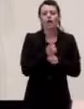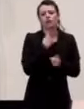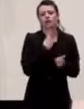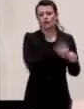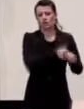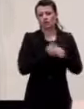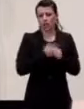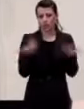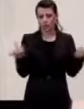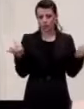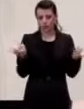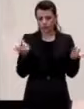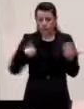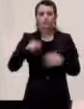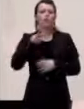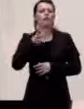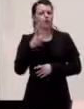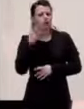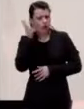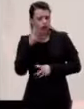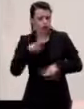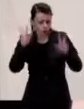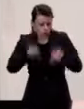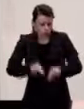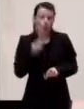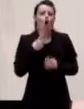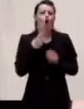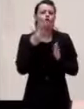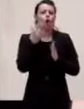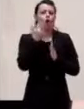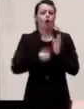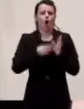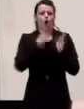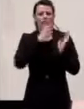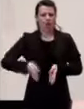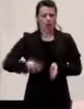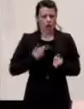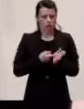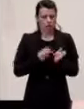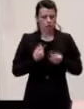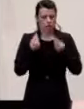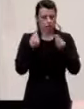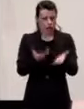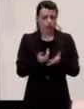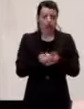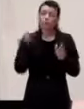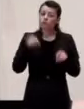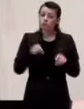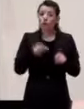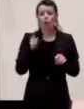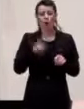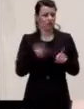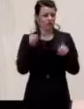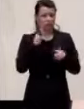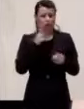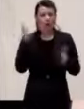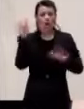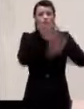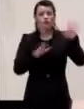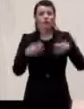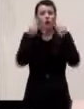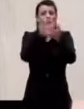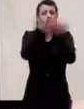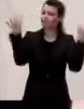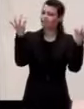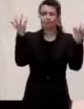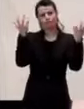Il 23 marzo, facciamo un'altra delibera, anche su questa si è fatta molta disinformazione, perché come